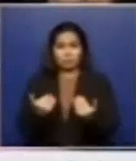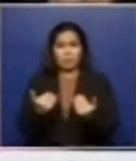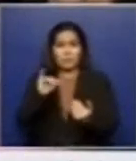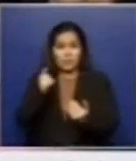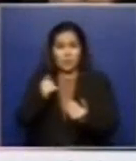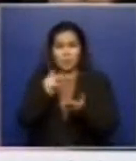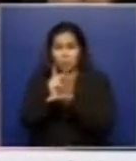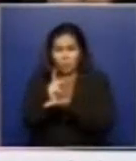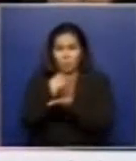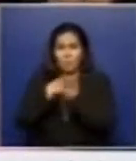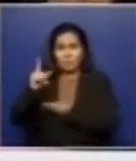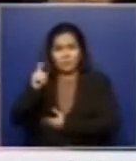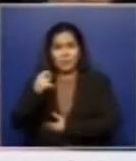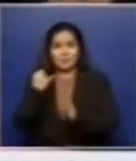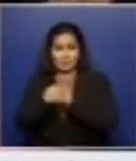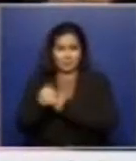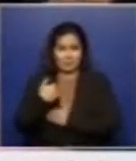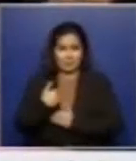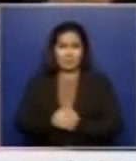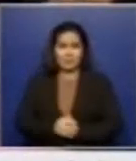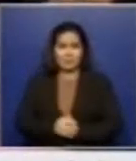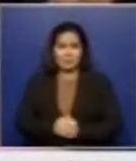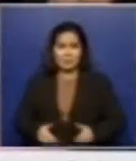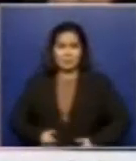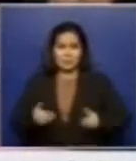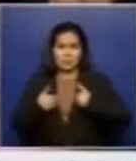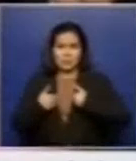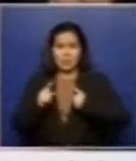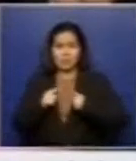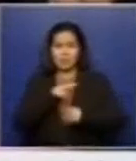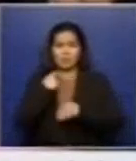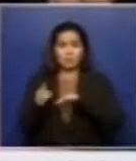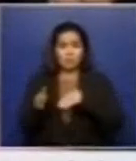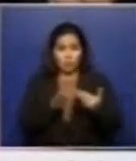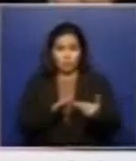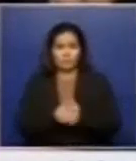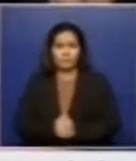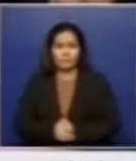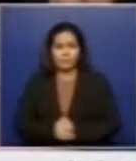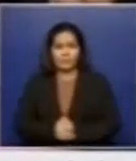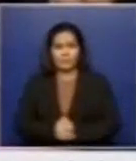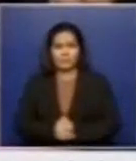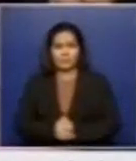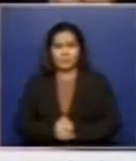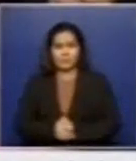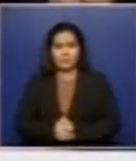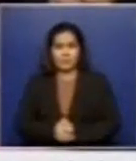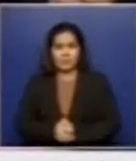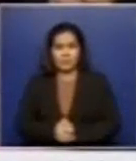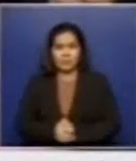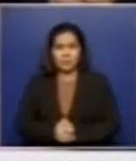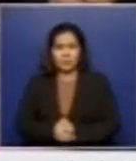ผิดพลาดบ้างแต่วันนั้นผิดพลาดชีวิตเขาก็ล้มละลายนะครับท่านประธานที่เคารพครับผมอยากให้ยื